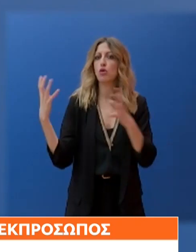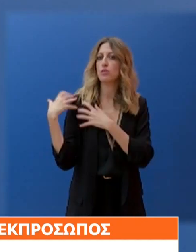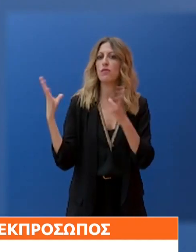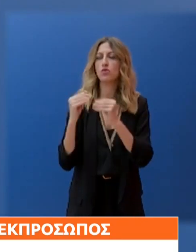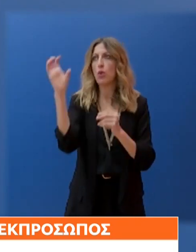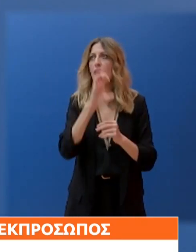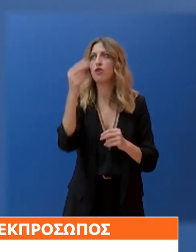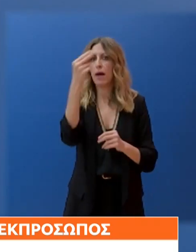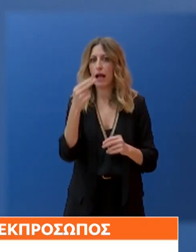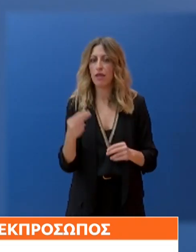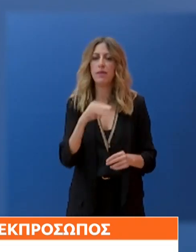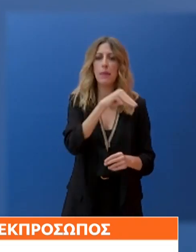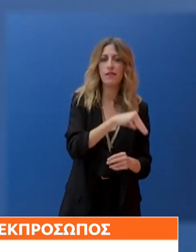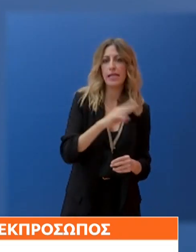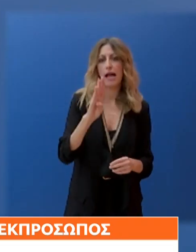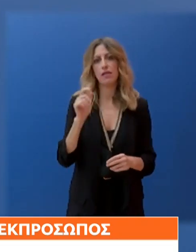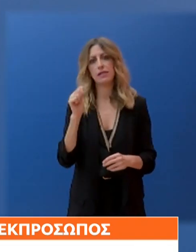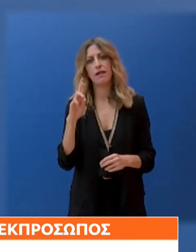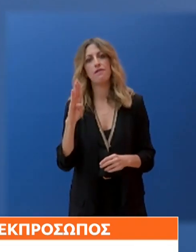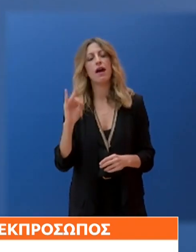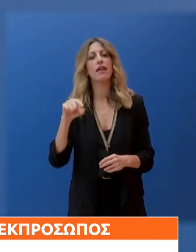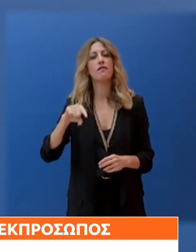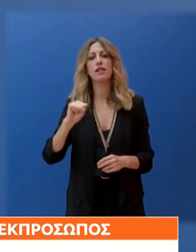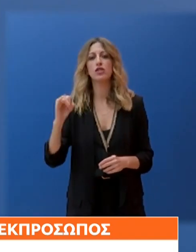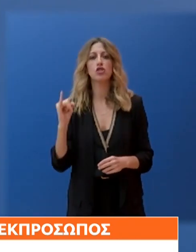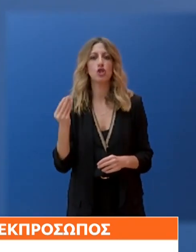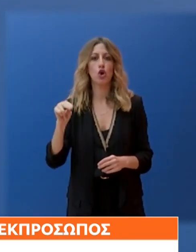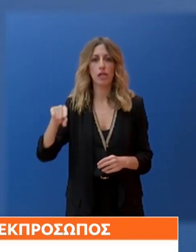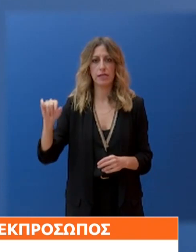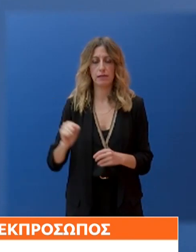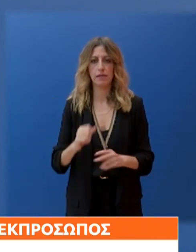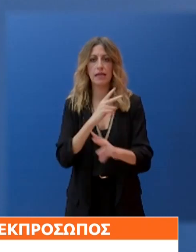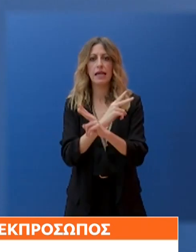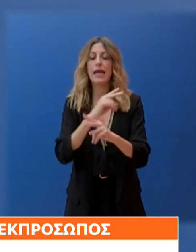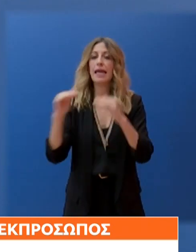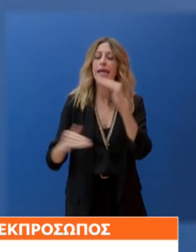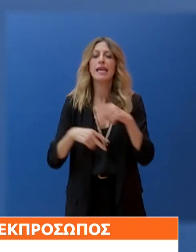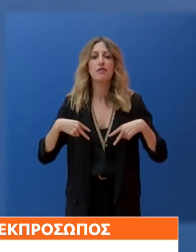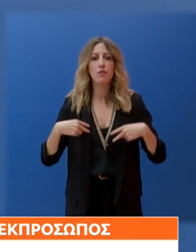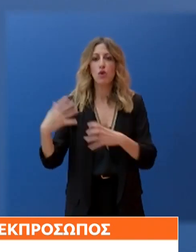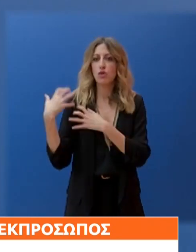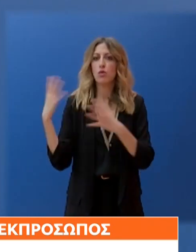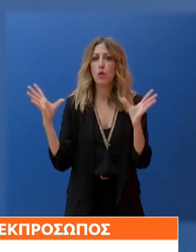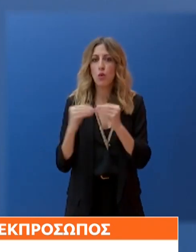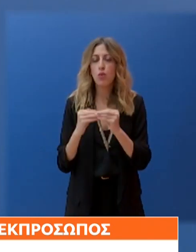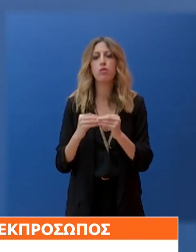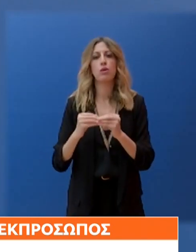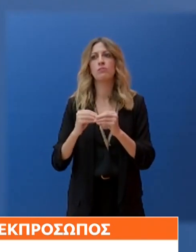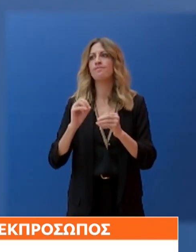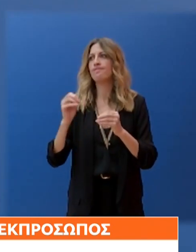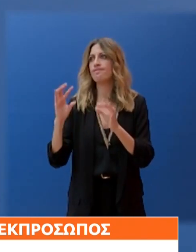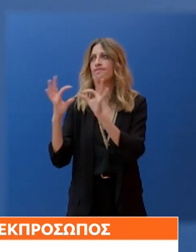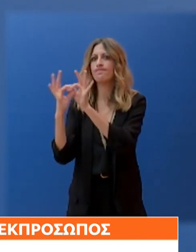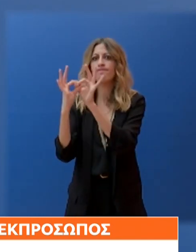Θέματα Μιλτιάδης Βαρβιτσιώτης. Υφυπουργός Αρμόδιος για την Οικονομική Διπλωματία και την Εξωστρέφεια Κώστας